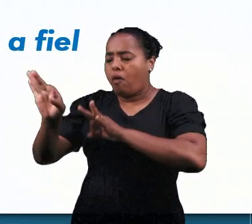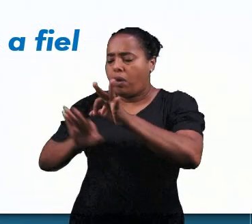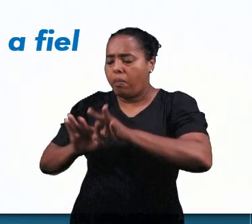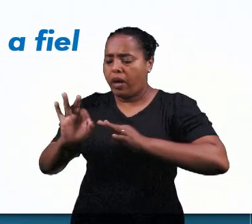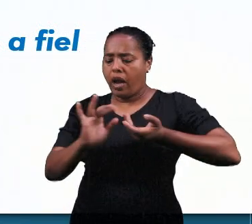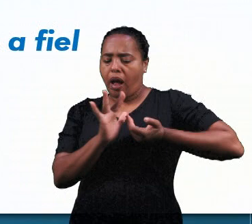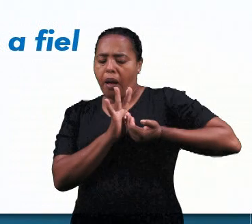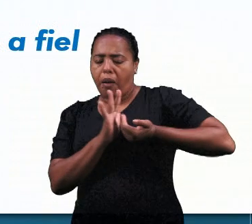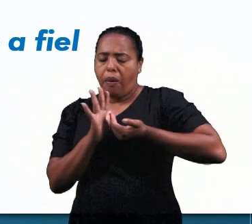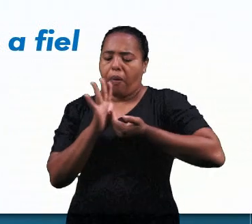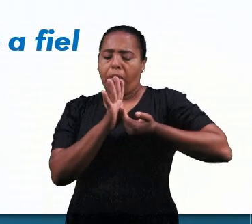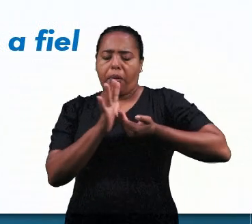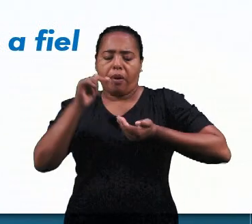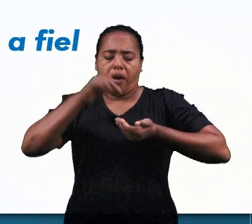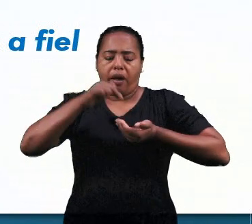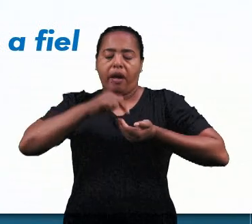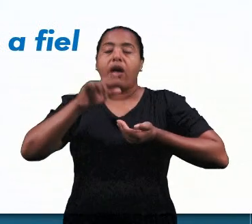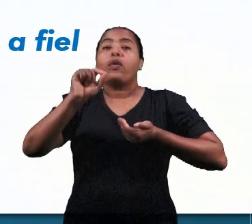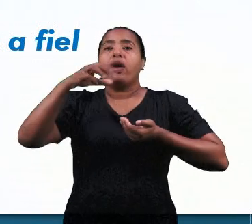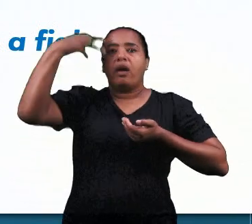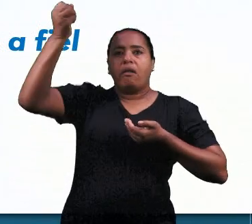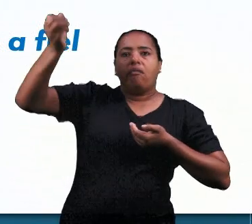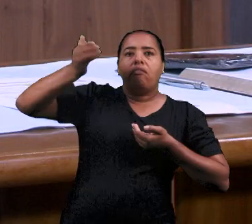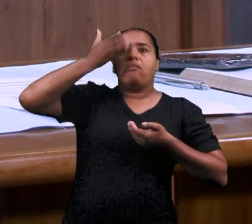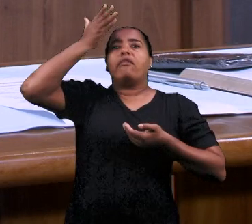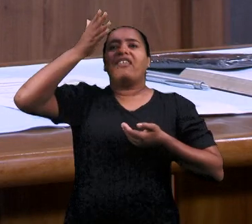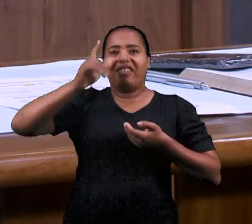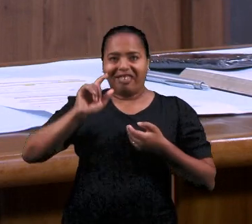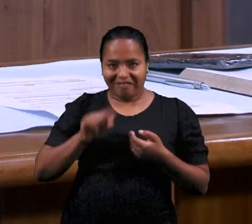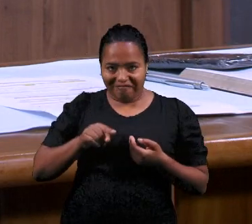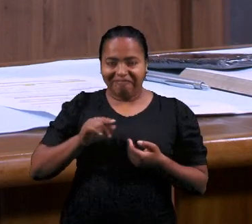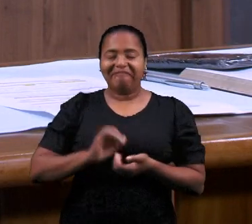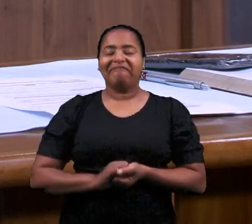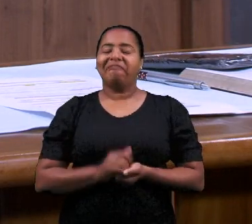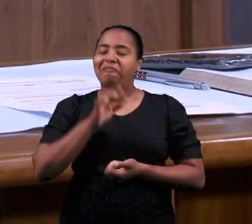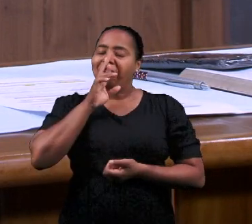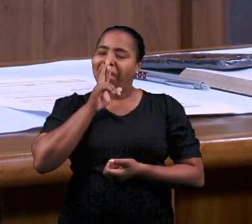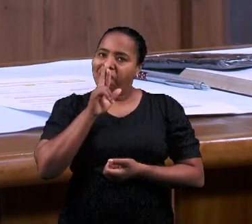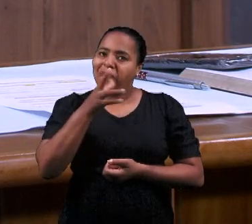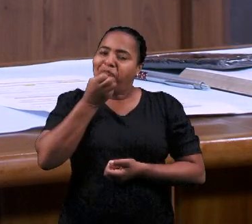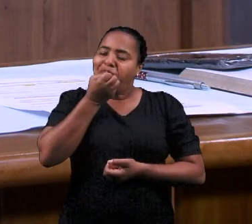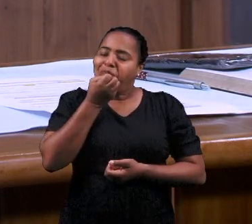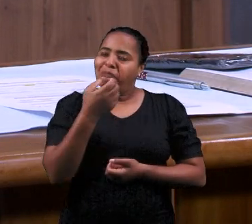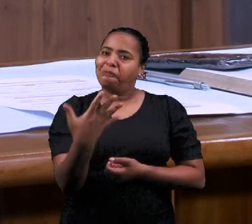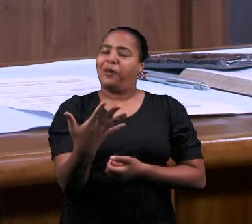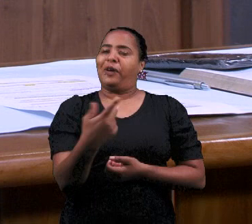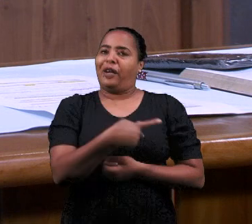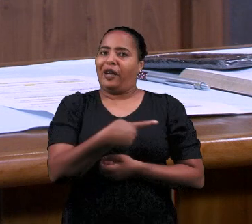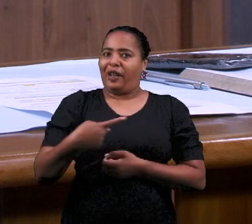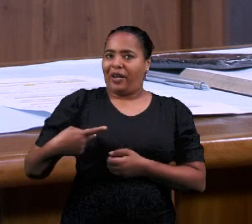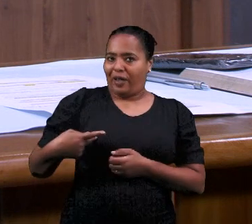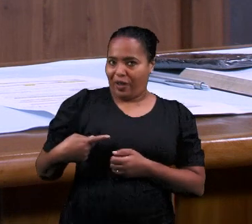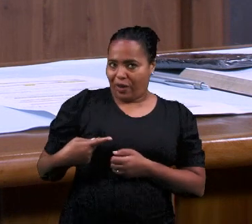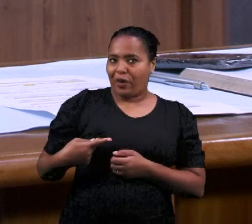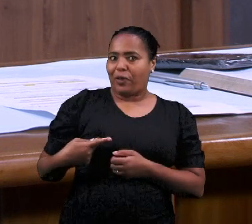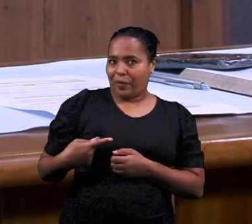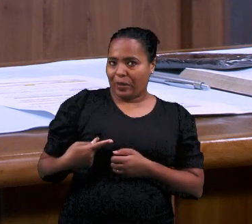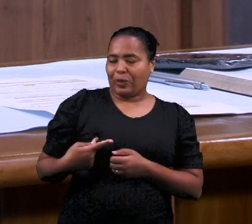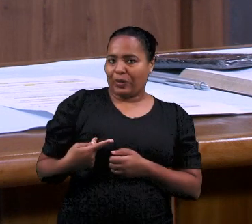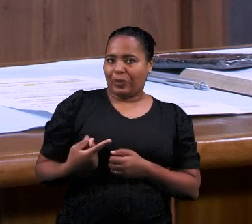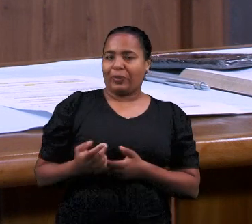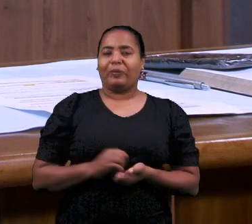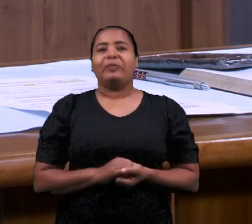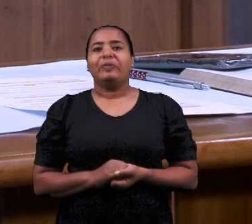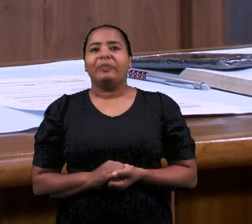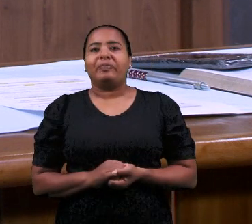révélation. Très bien répondu par le pasteur Vicente Castillo de Água Dulce, notre église au Panama, dans